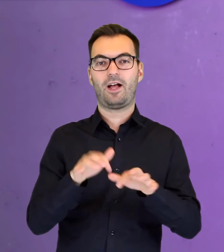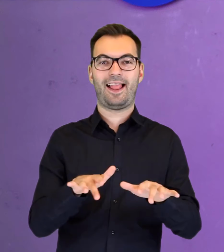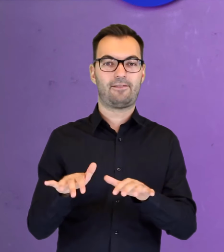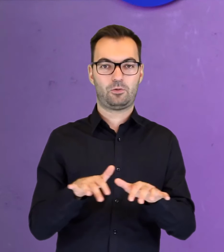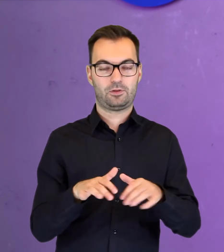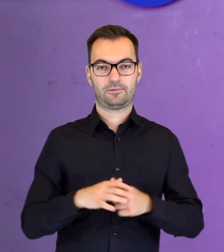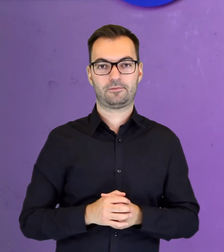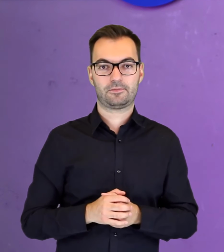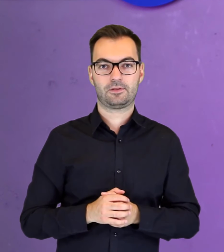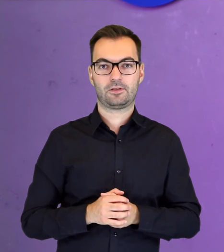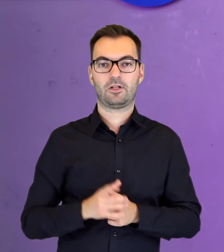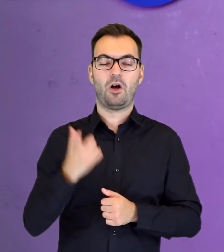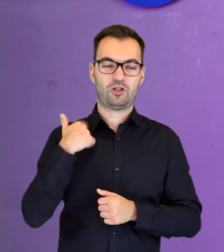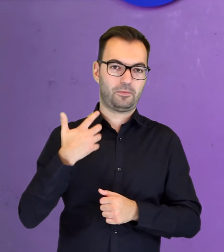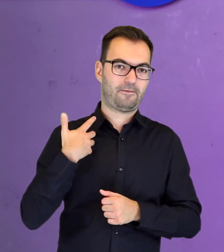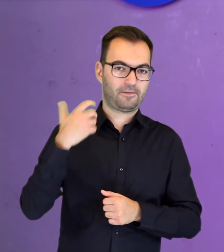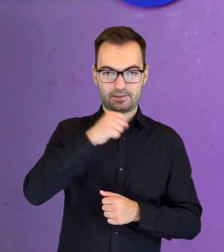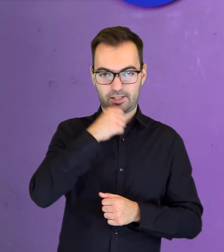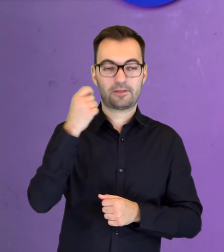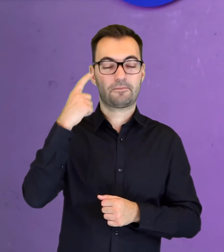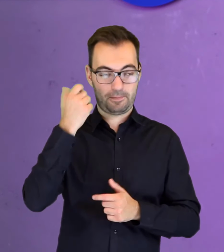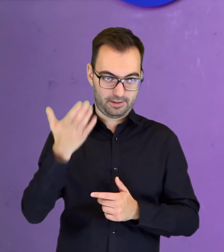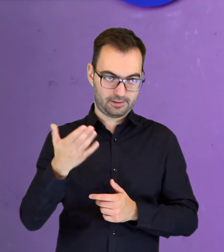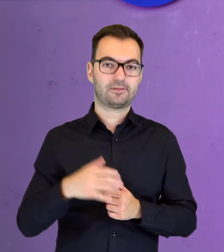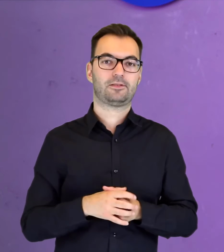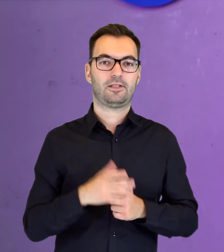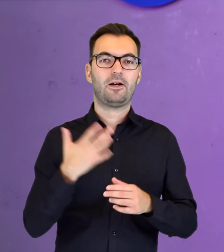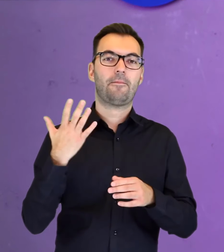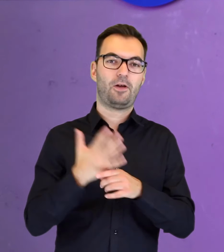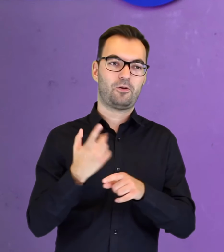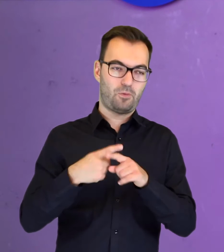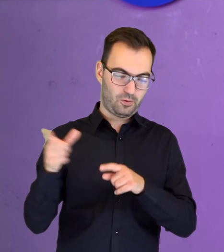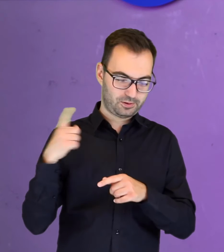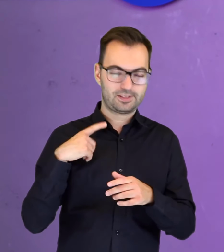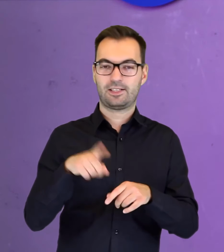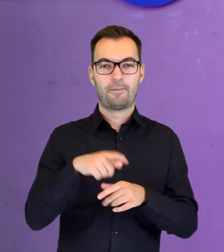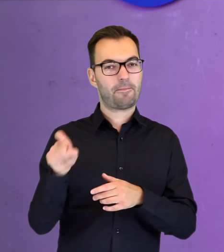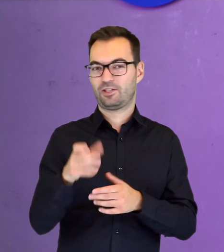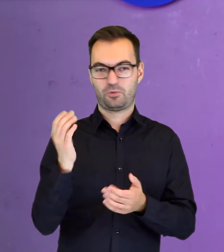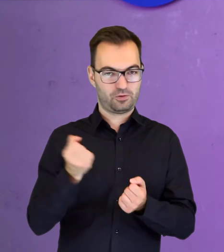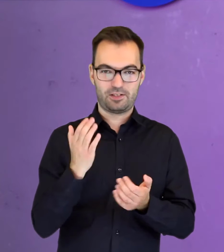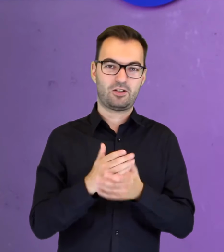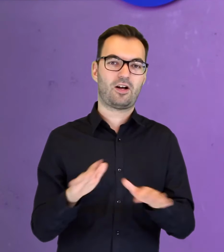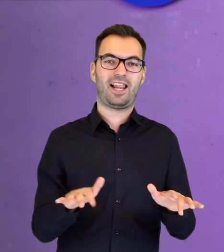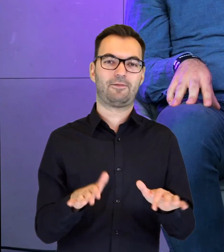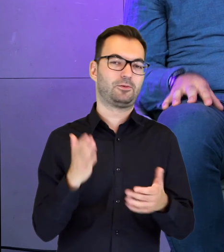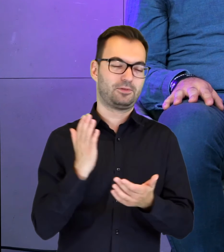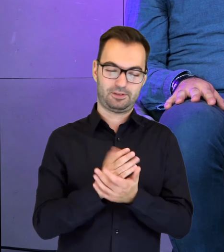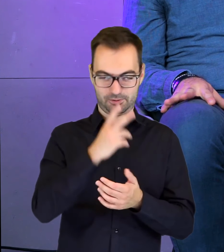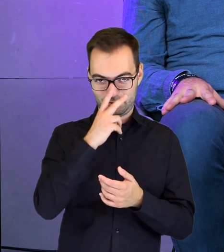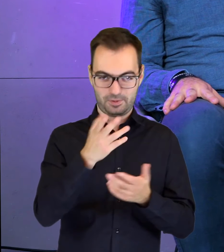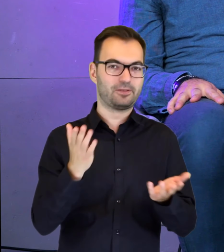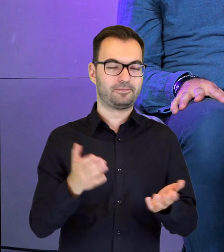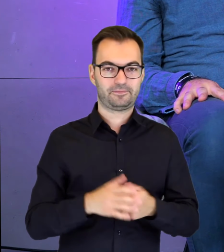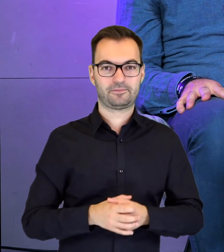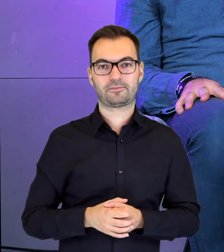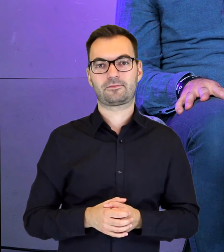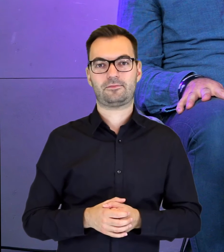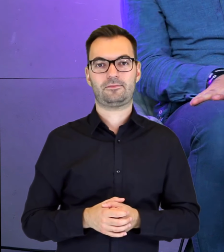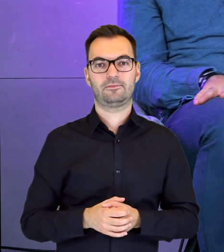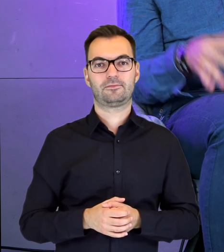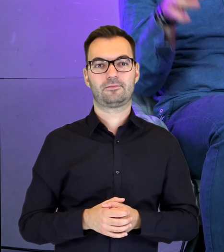ta idea która ma pomagać osobom korzystającym z klawiaturę czyli osobom starszym pamiętasz Bartosz Briana